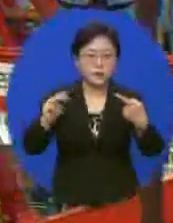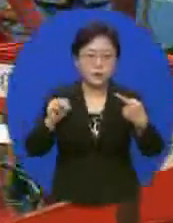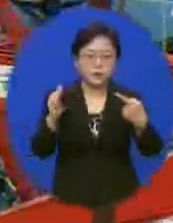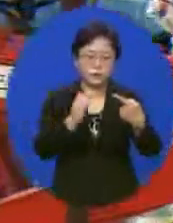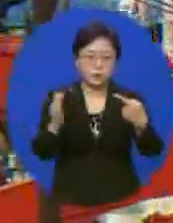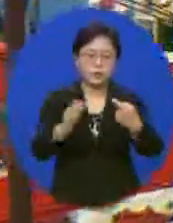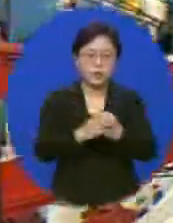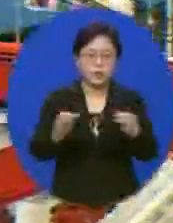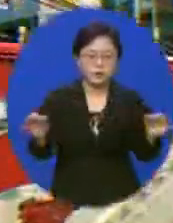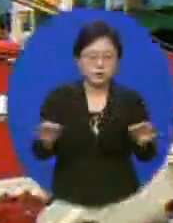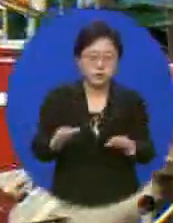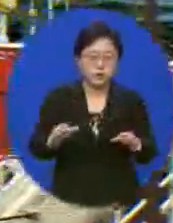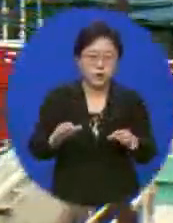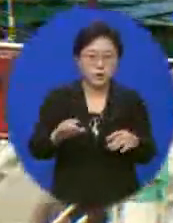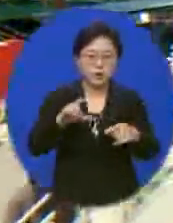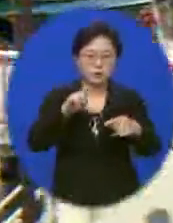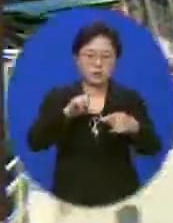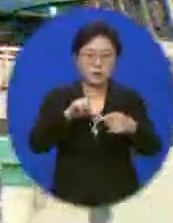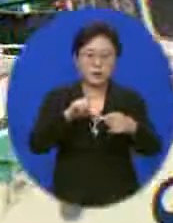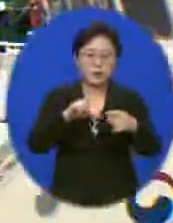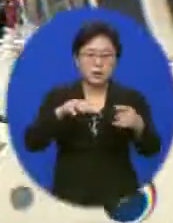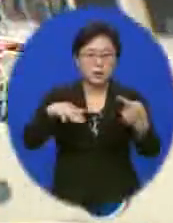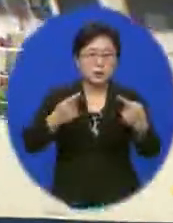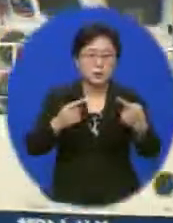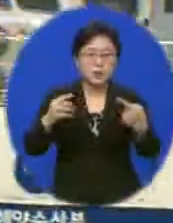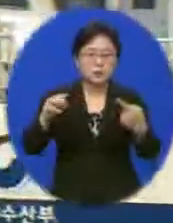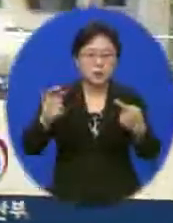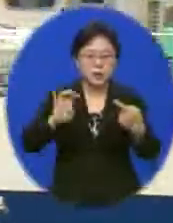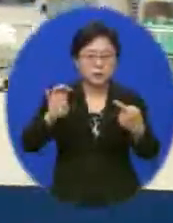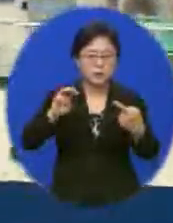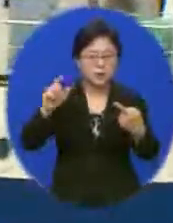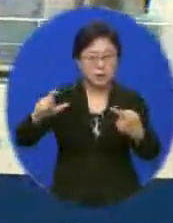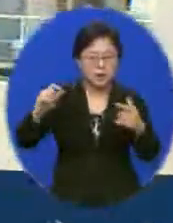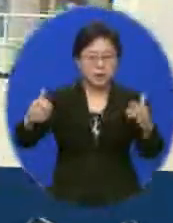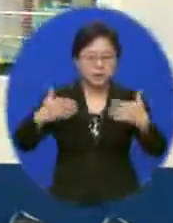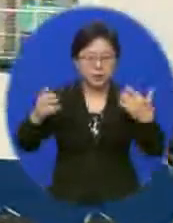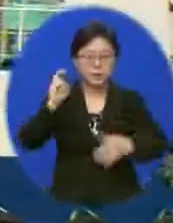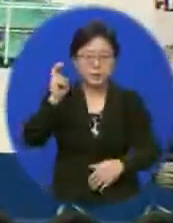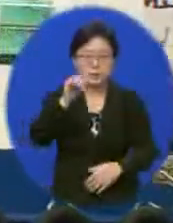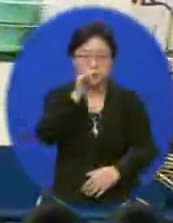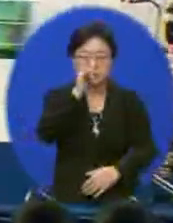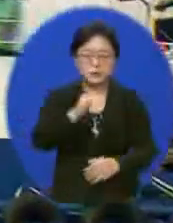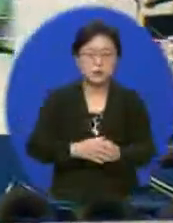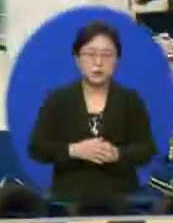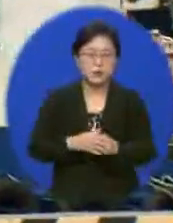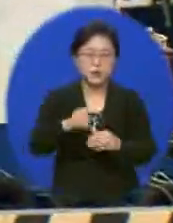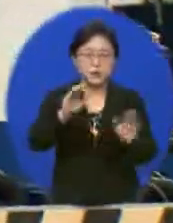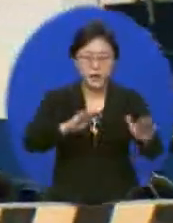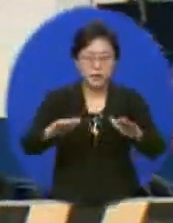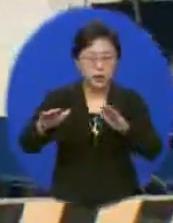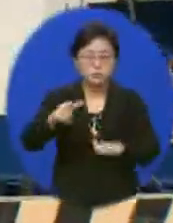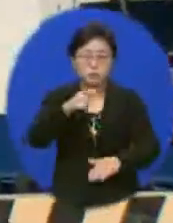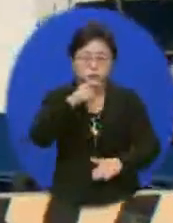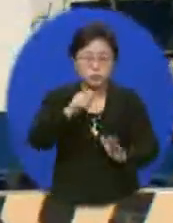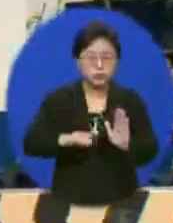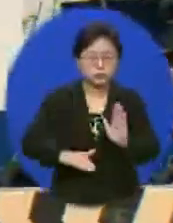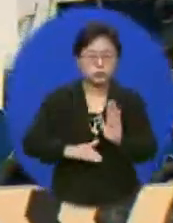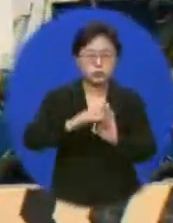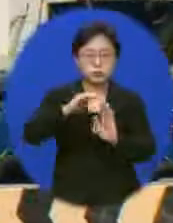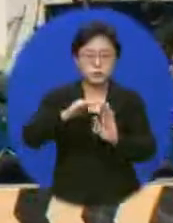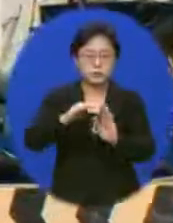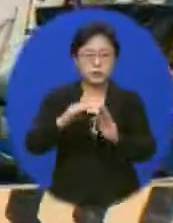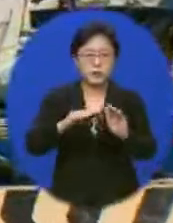300mm입니다. 순간 최대 풍속 초속 40m의 강풍도 불 것으로 예상됩니다. 천문 현상으로 바닷물 높이도